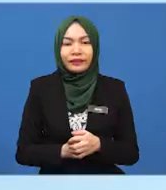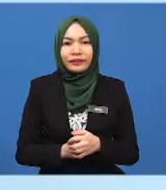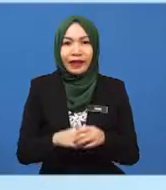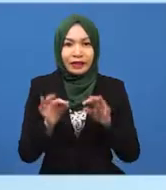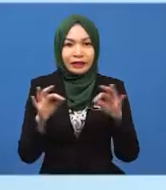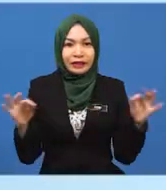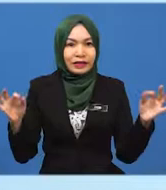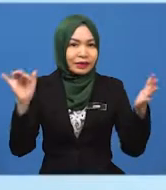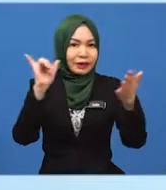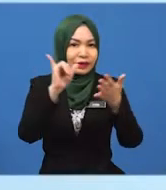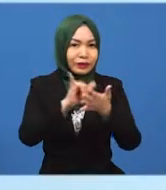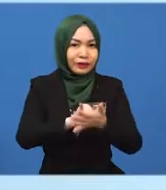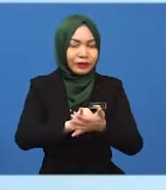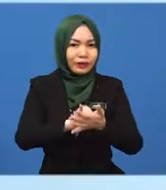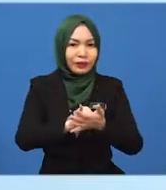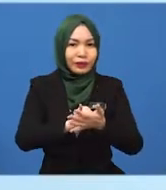Cerita itu,